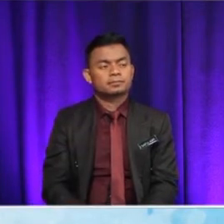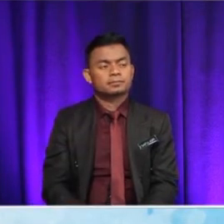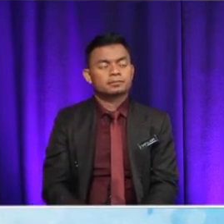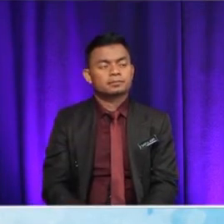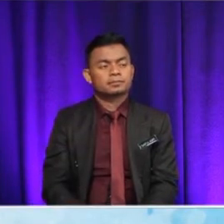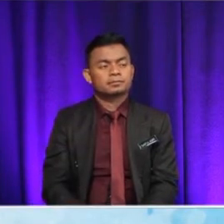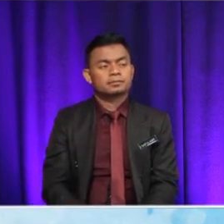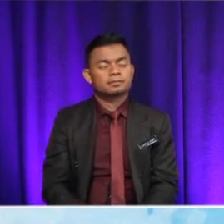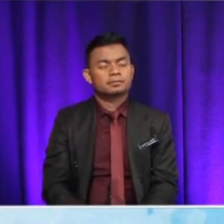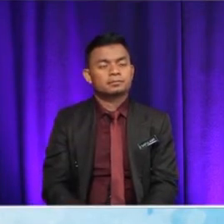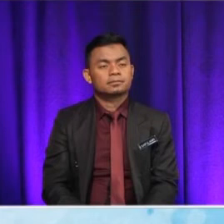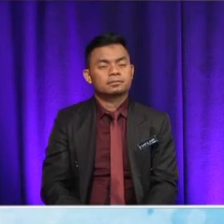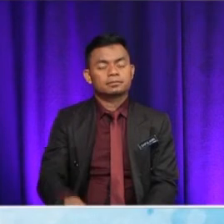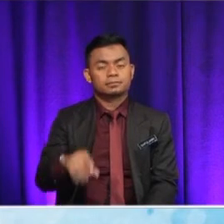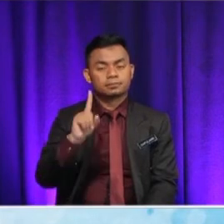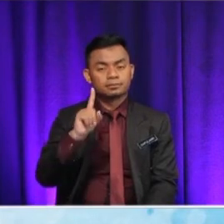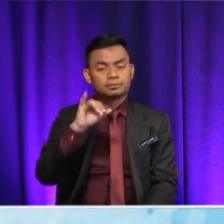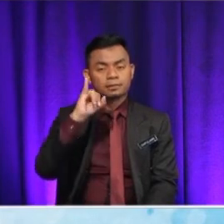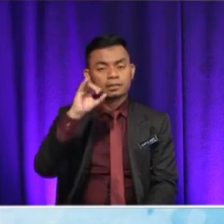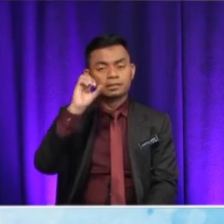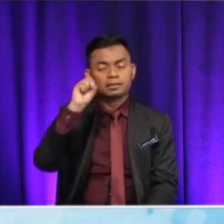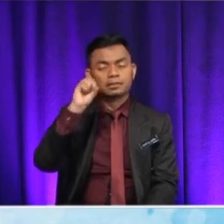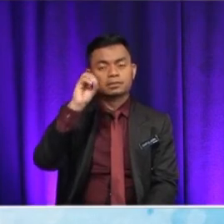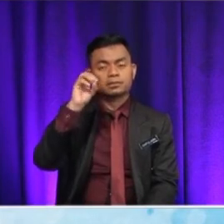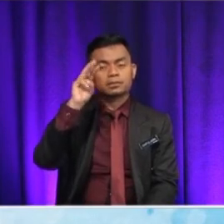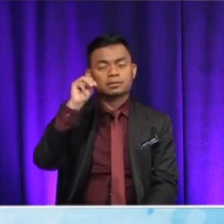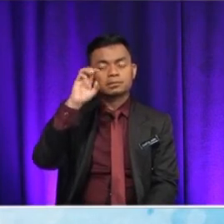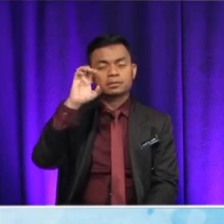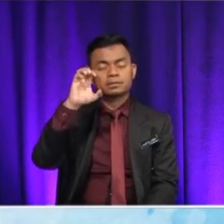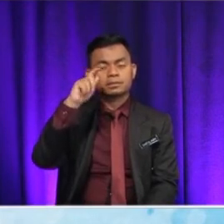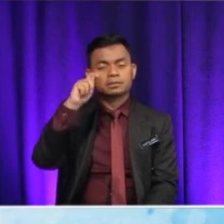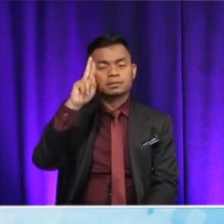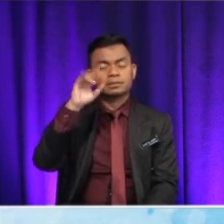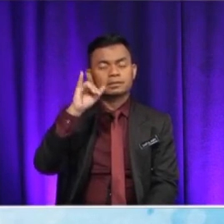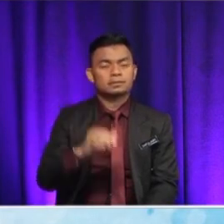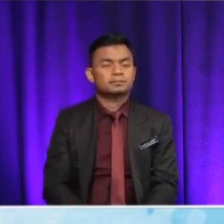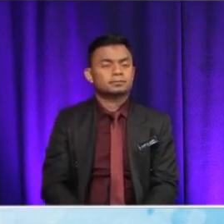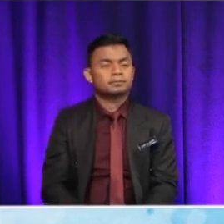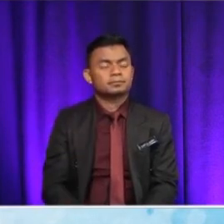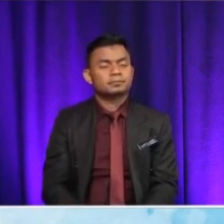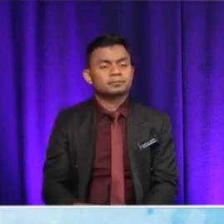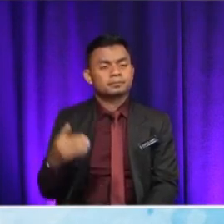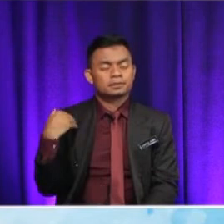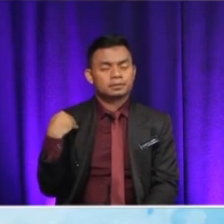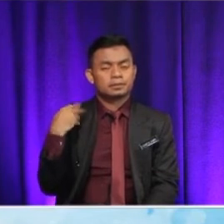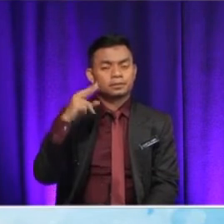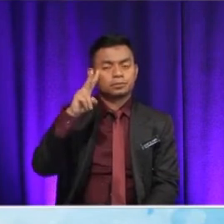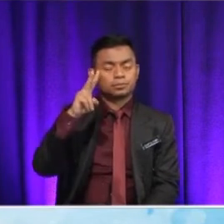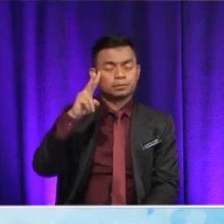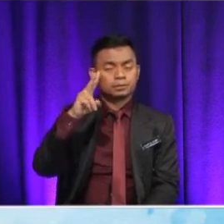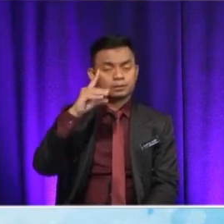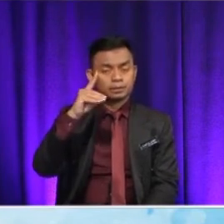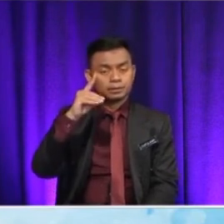ortografik. yang B isometri. Bagus. Terima kasih Nazran. Jadi dia dah tahu bila 2 pandangan 2 dimensi, pandangan daripada atas